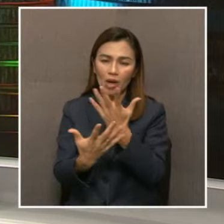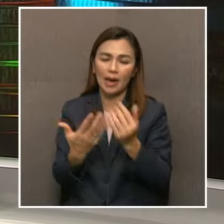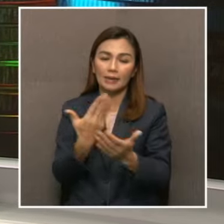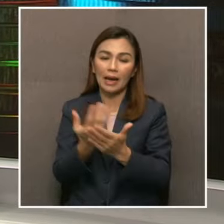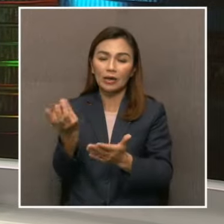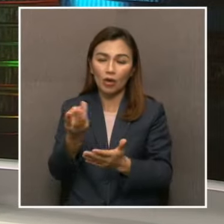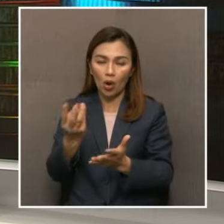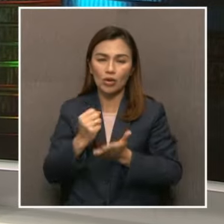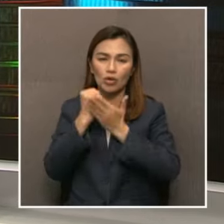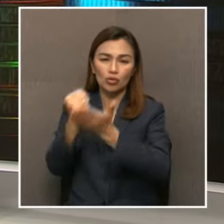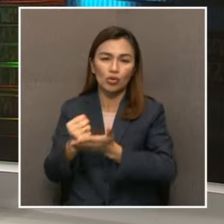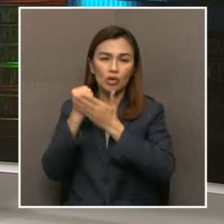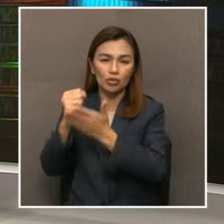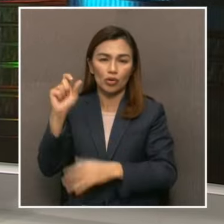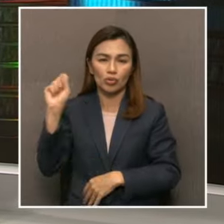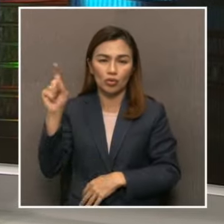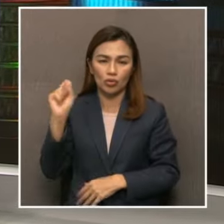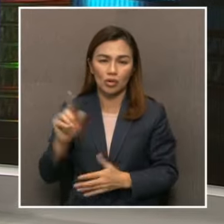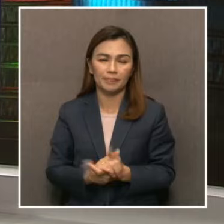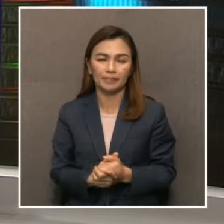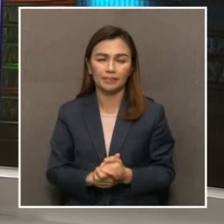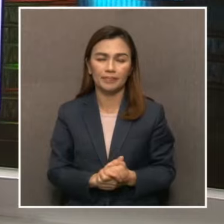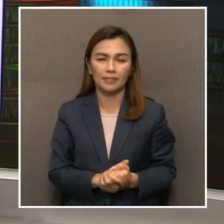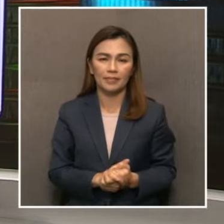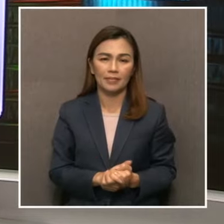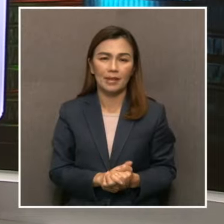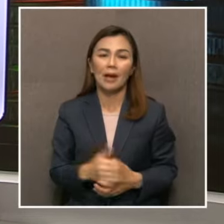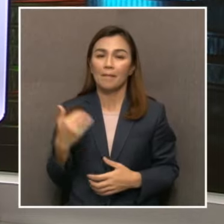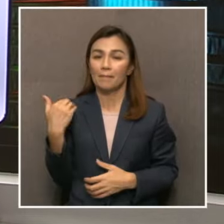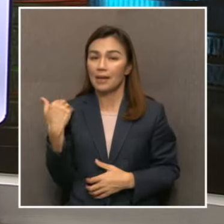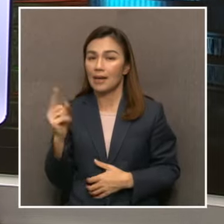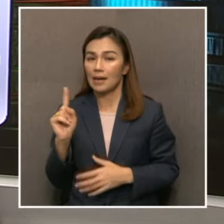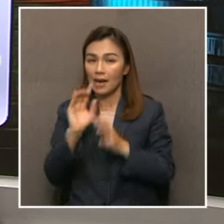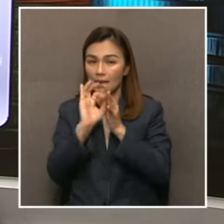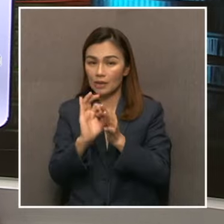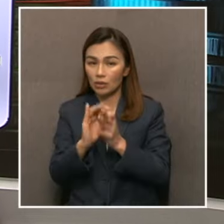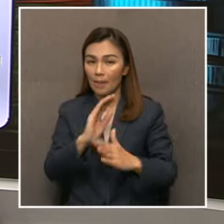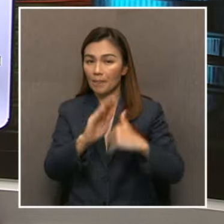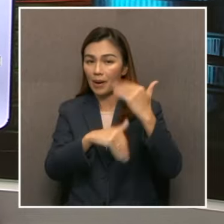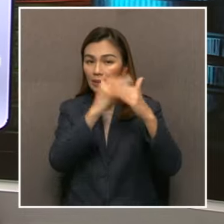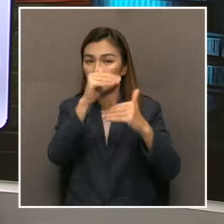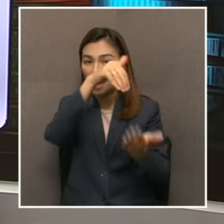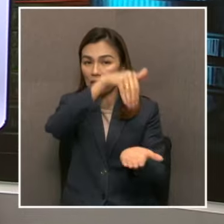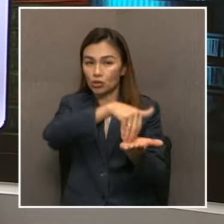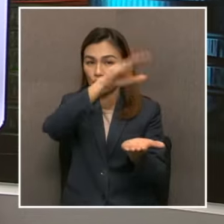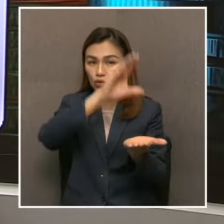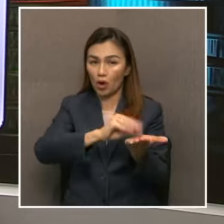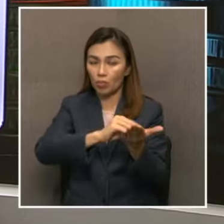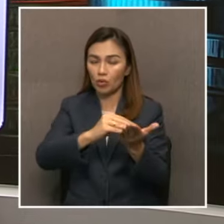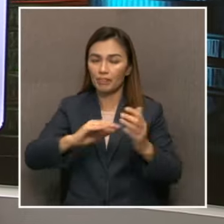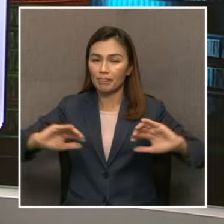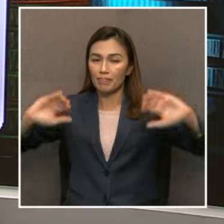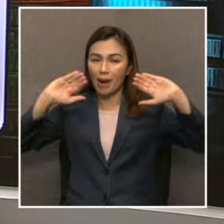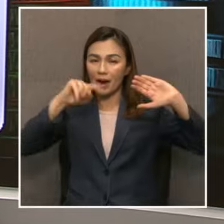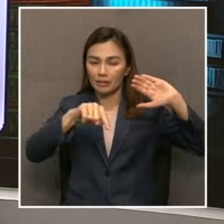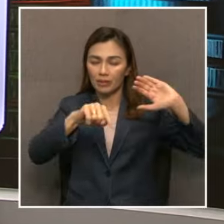วยเหลือแล้วก็คนที่จะได้รับเงินก้อนนี้ขณะเดียวกันเนี่ยนะครับเราก็เล็งเห็นไปที่เรื่องของการพัฒนาศูนย์ข้อมูลภาครัฐสนองต่